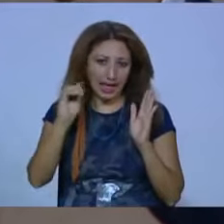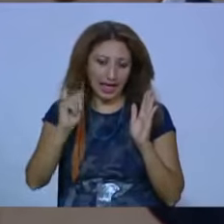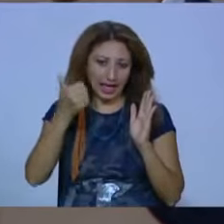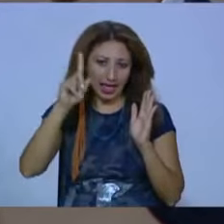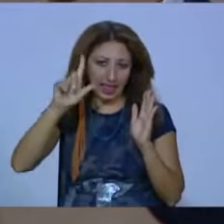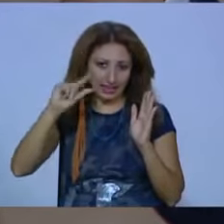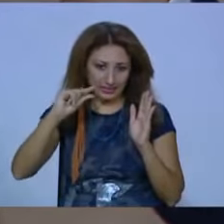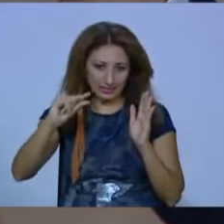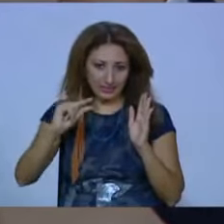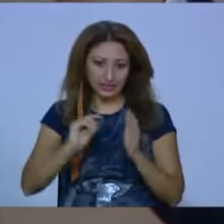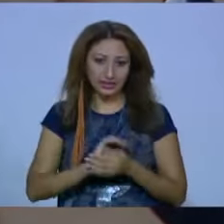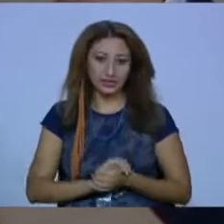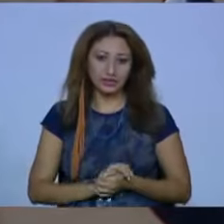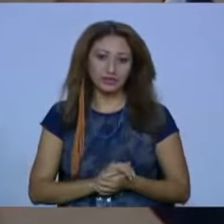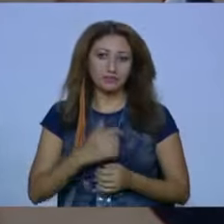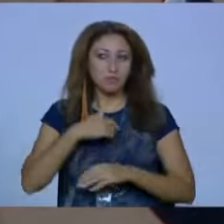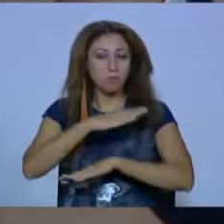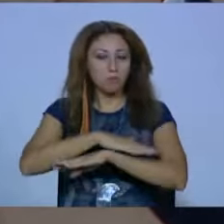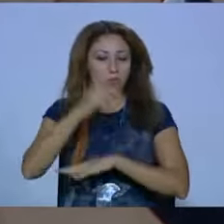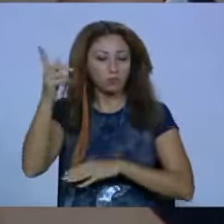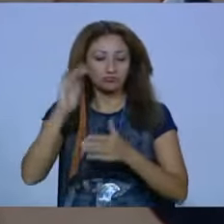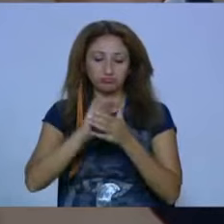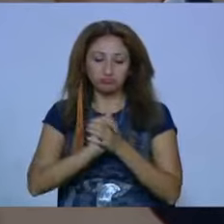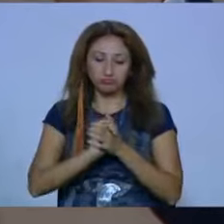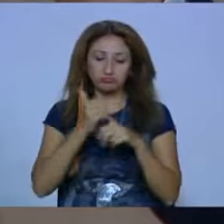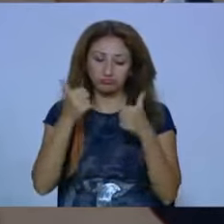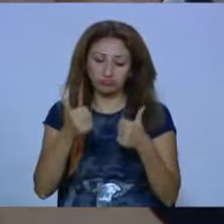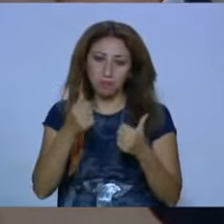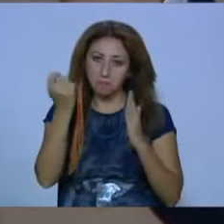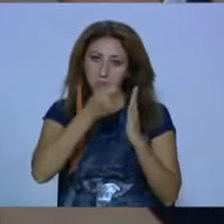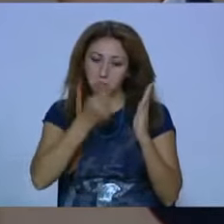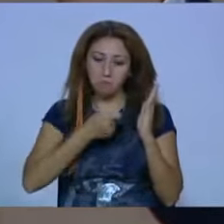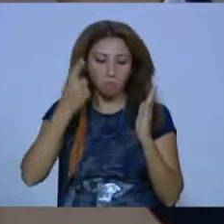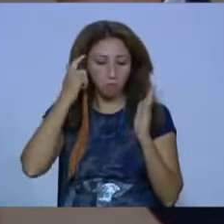طبعا مع احترامي ليه وتقديري ليه صديق عزيز وكاتب مهم،